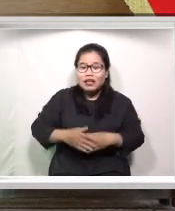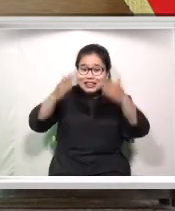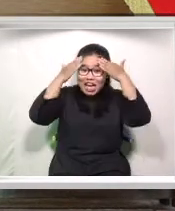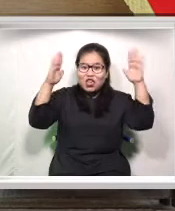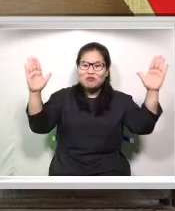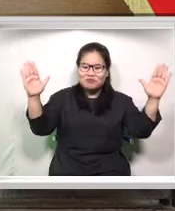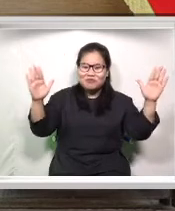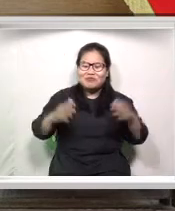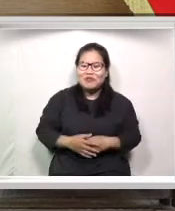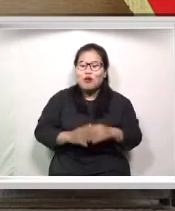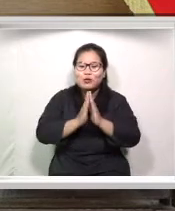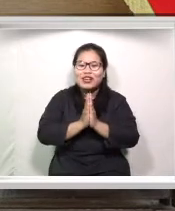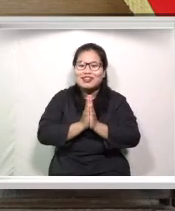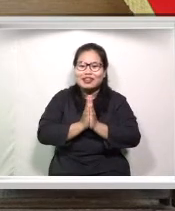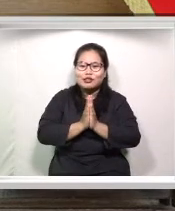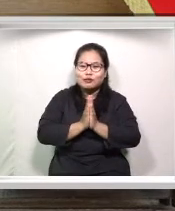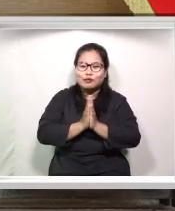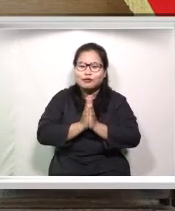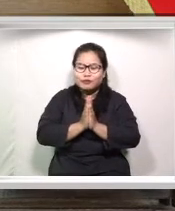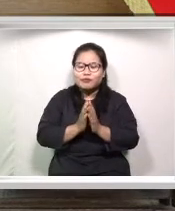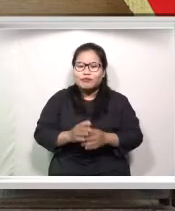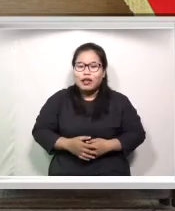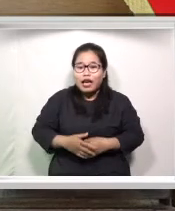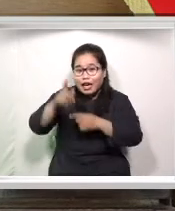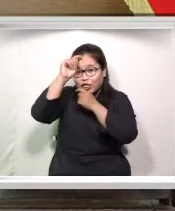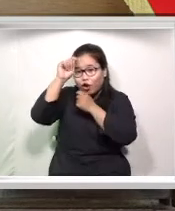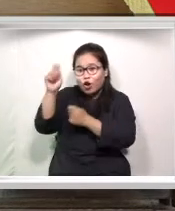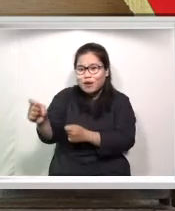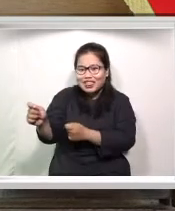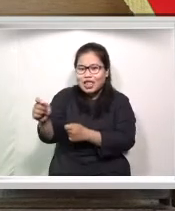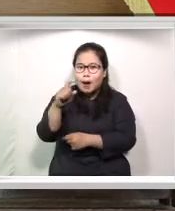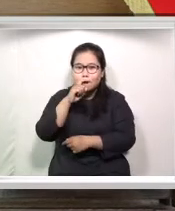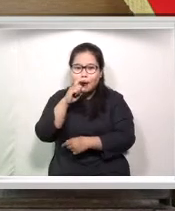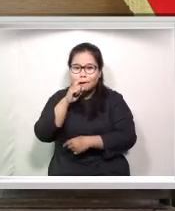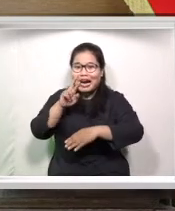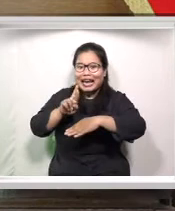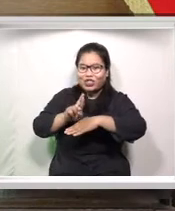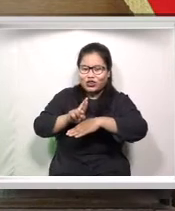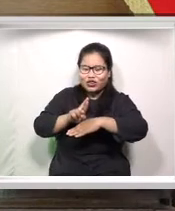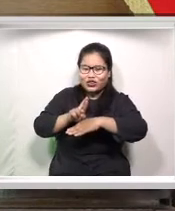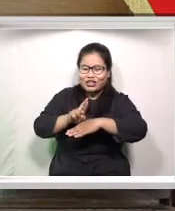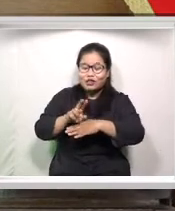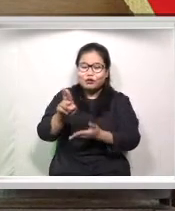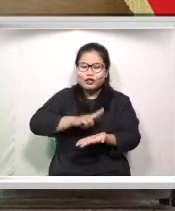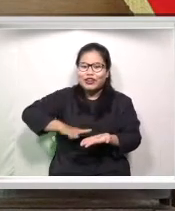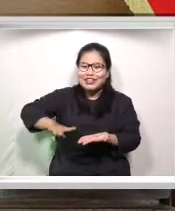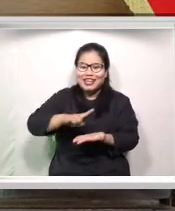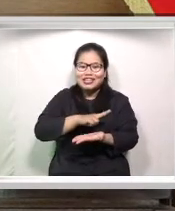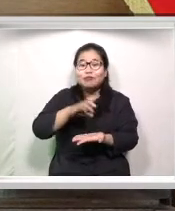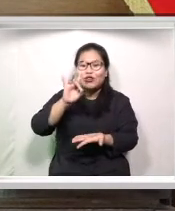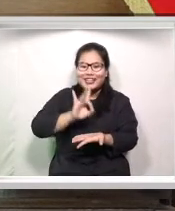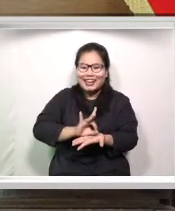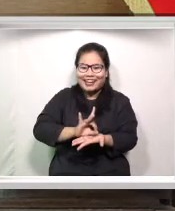Shalom, Om Swastiastu. Yang terhormat Bapak Rektor Universitas